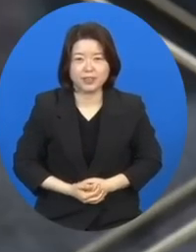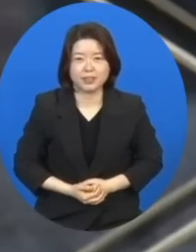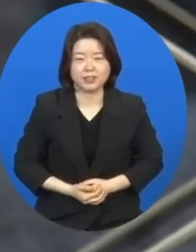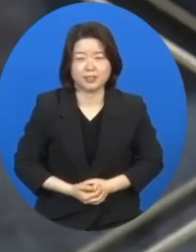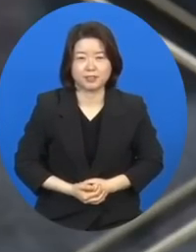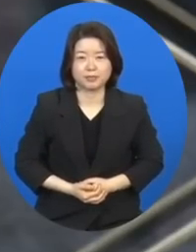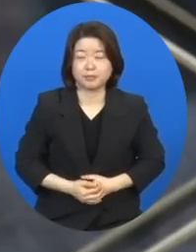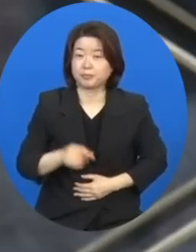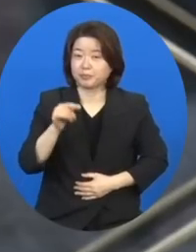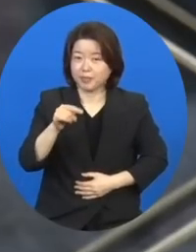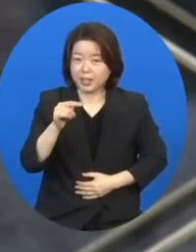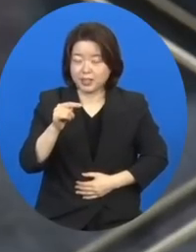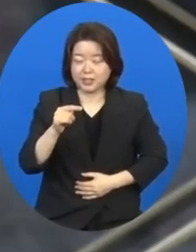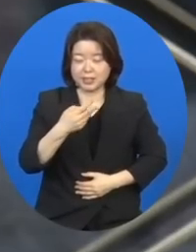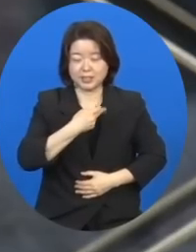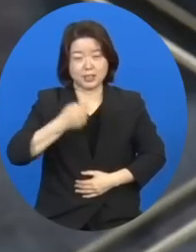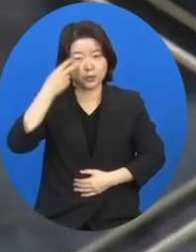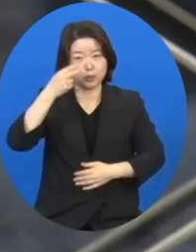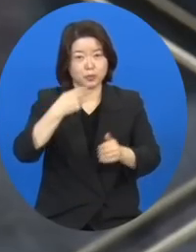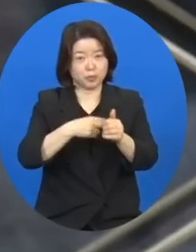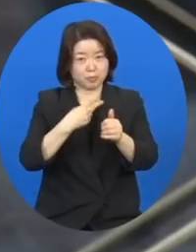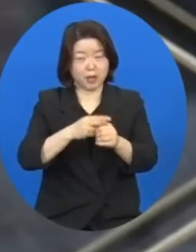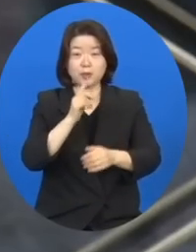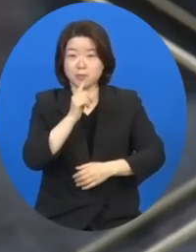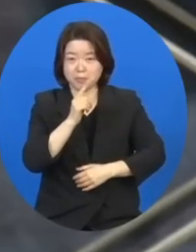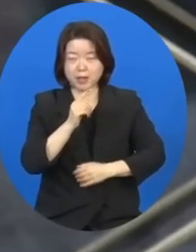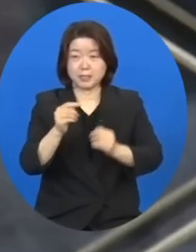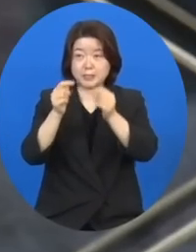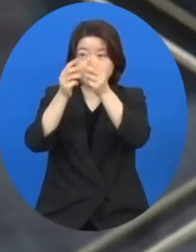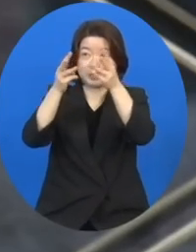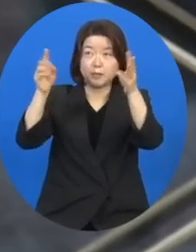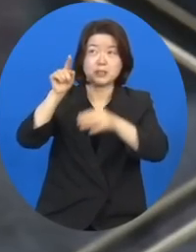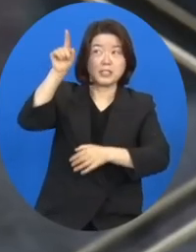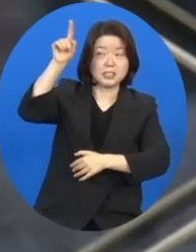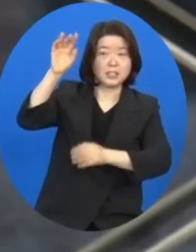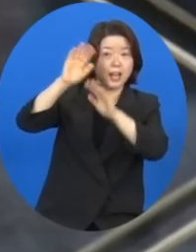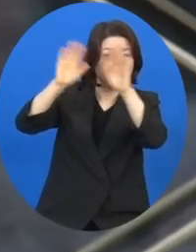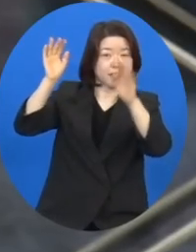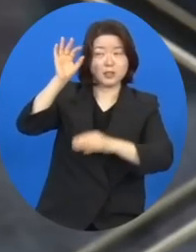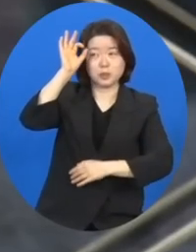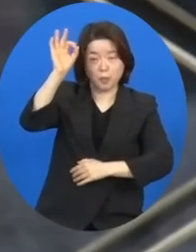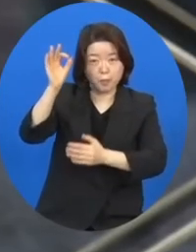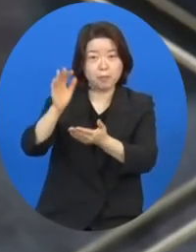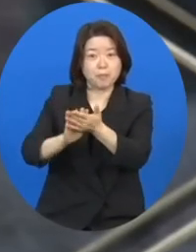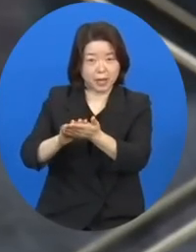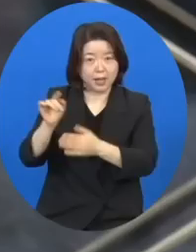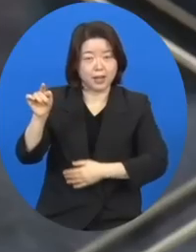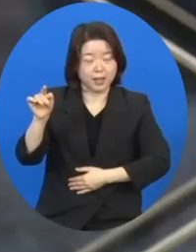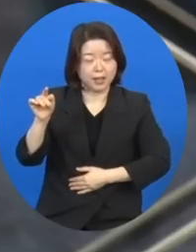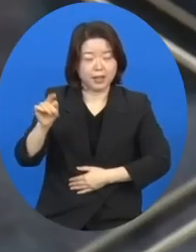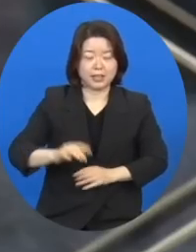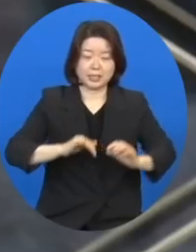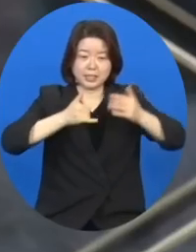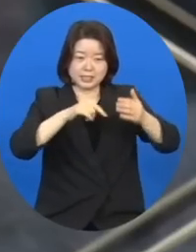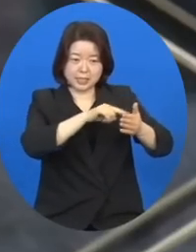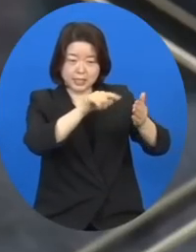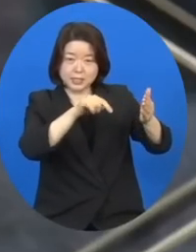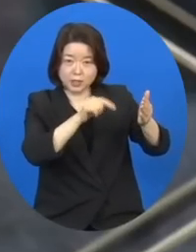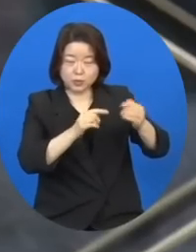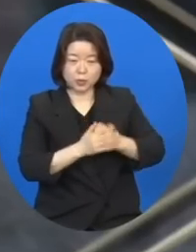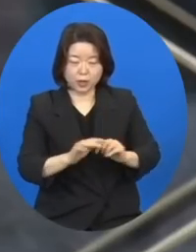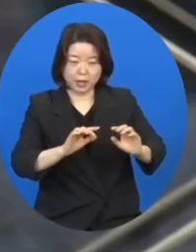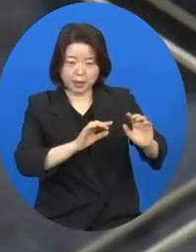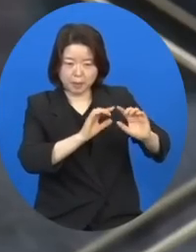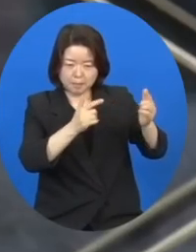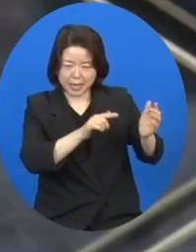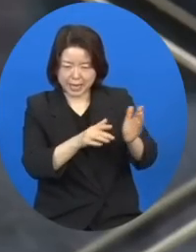그래서 이 사도 바울이 얘기하는 자기가 3층천에서 보았던 이 세상의 원리에서 만물 위에 교회가 있고